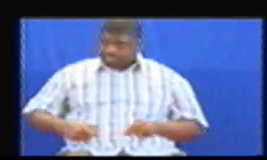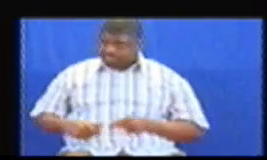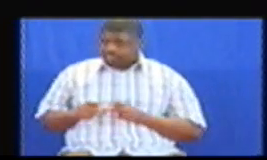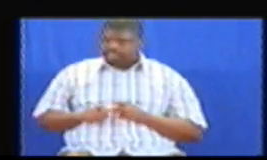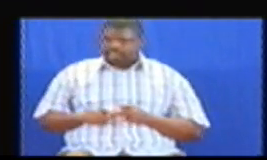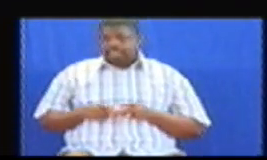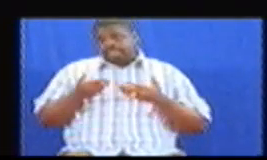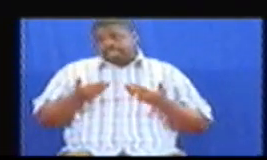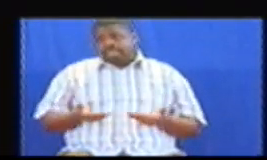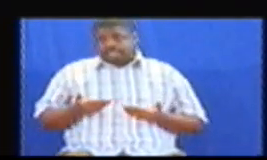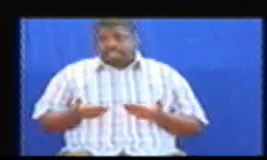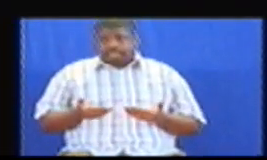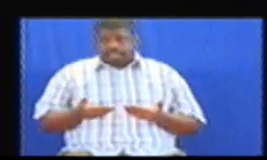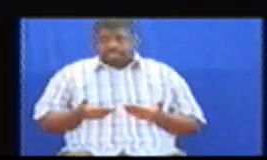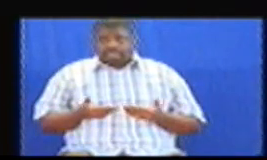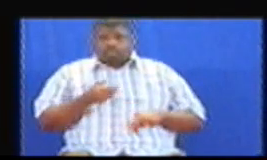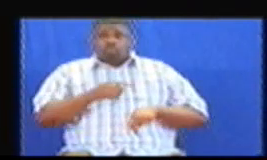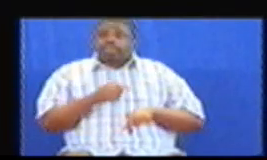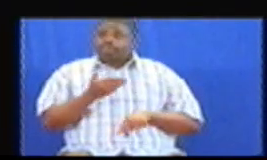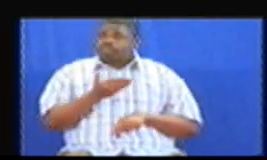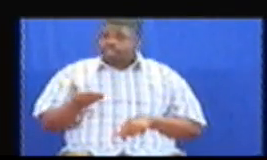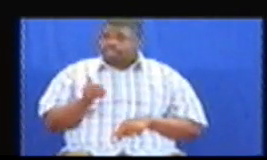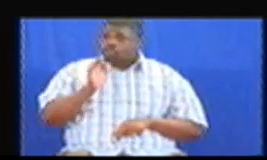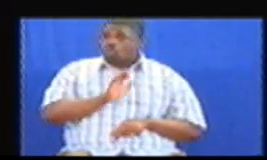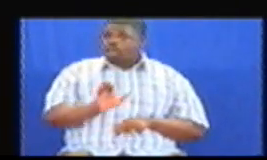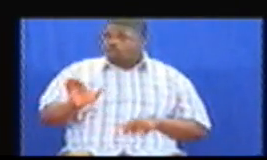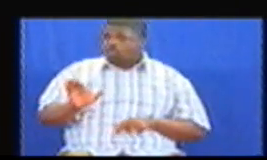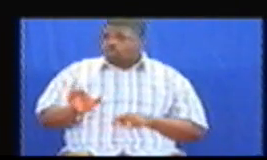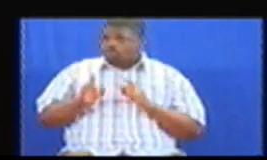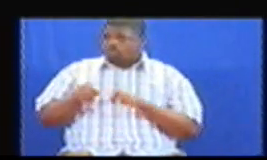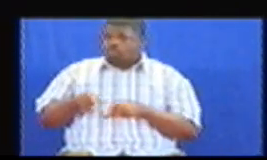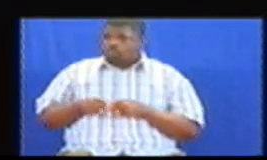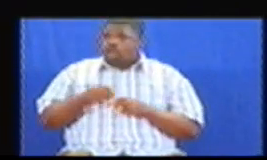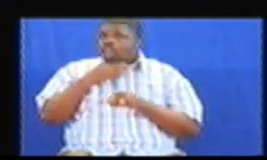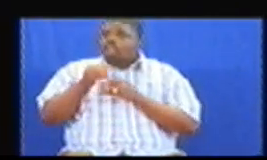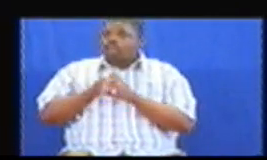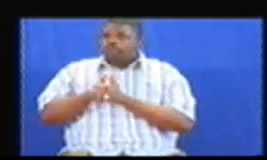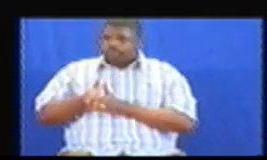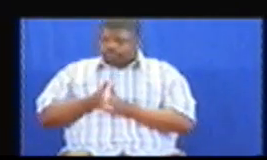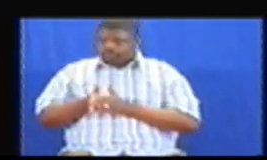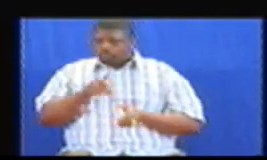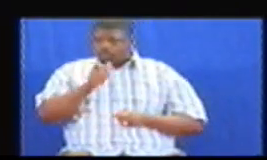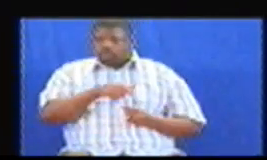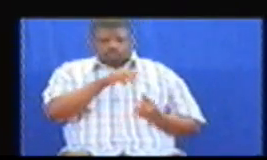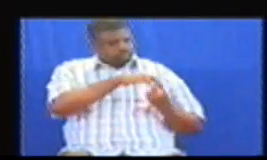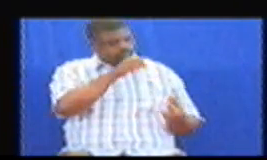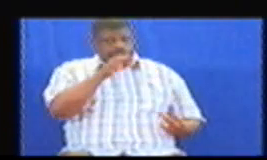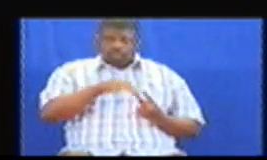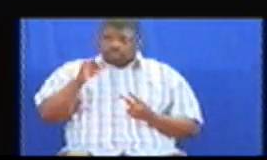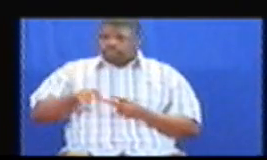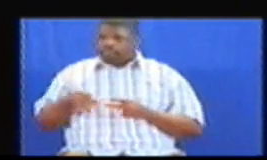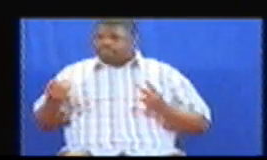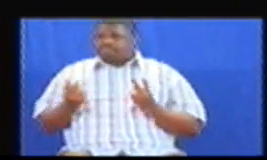Hivyo basi inapelekea wakati mwingine na wao kuwa na interest na watu waliowateua, lakini pia